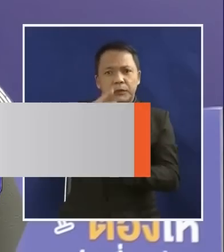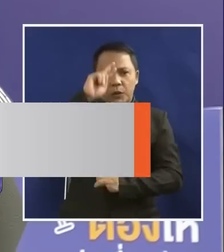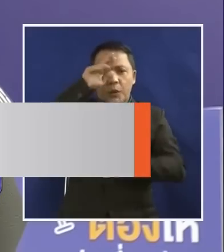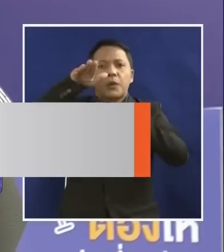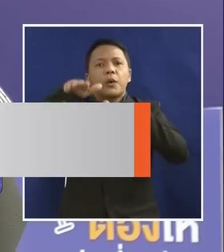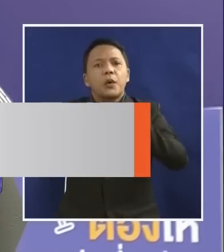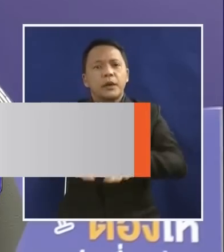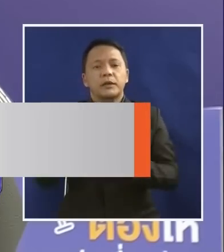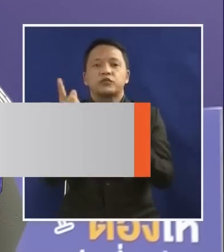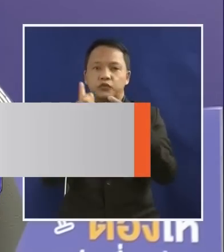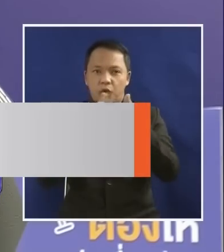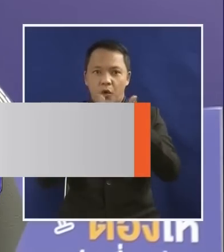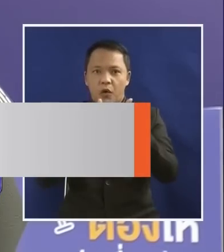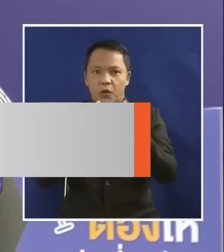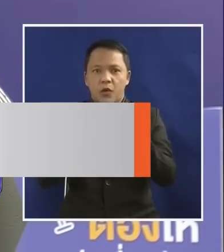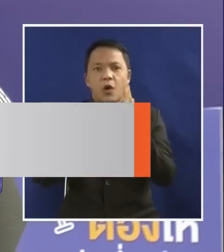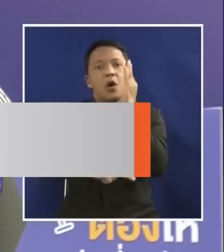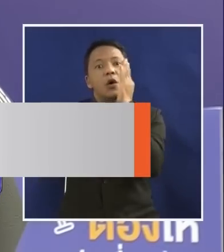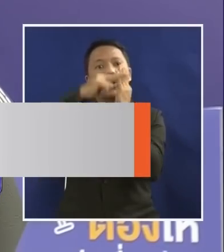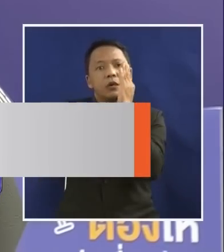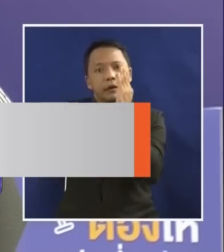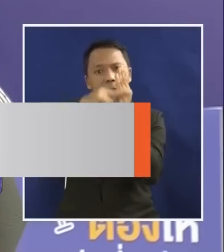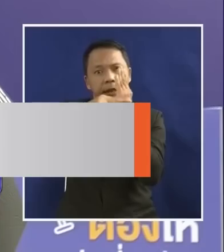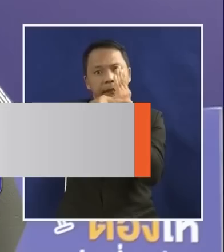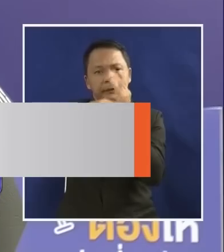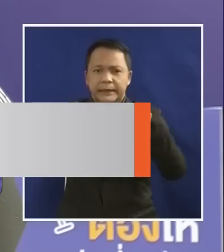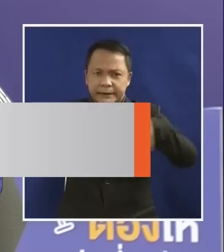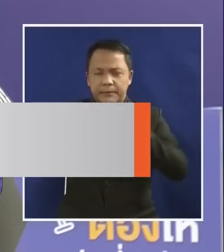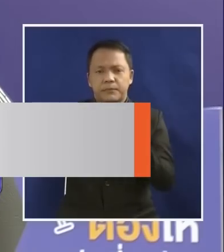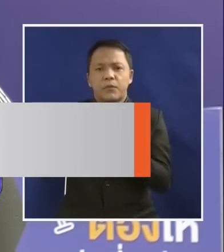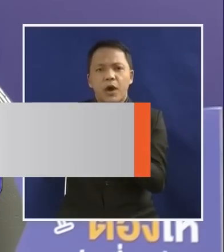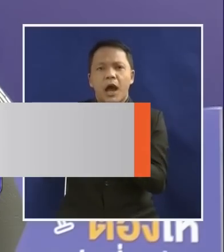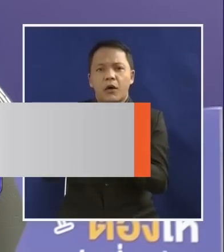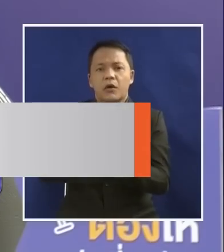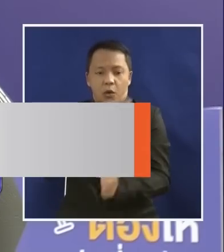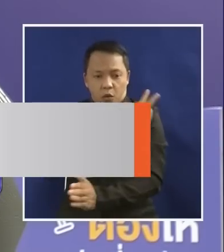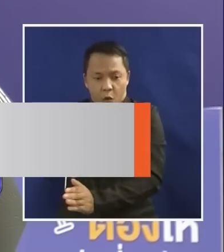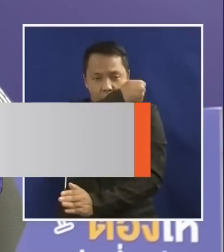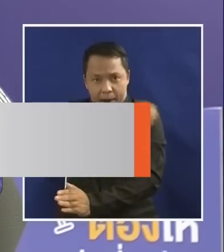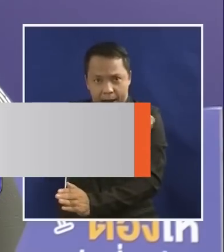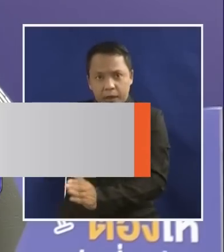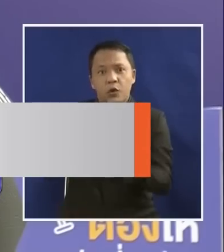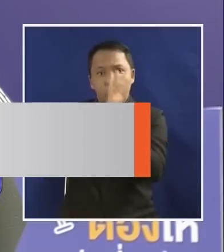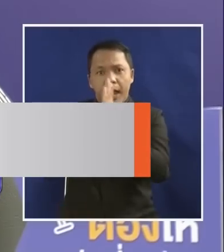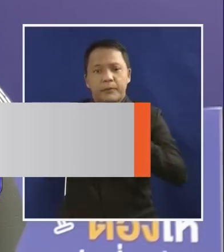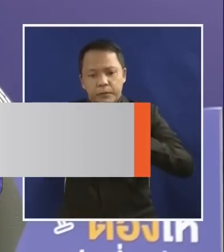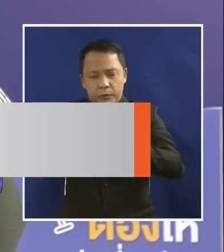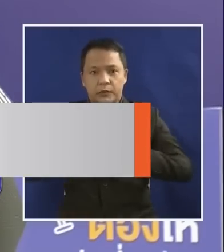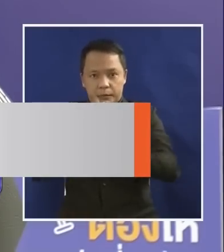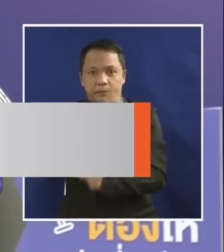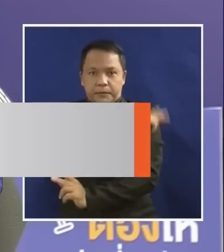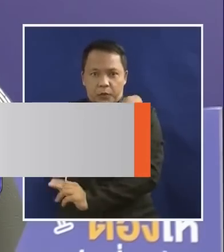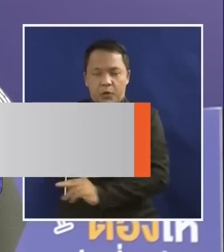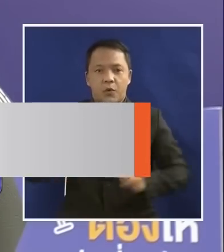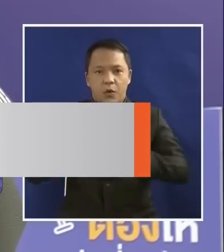ะครับส่วนที่2คือ hospital ที่เราเรียกว่าเป็นการจัดบริการของโรงพยาบาลในโรงแรมก็มีกระทรวงสาธารณสุขโดย